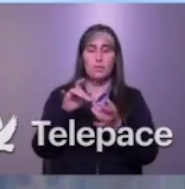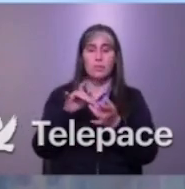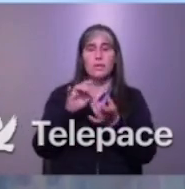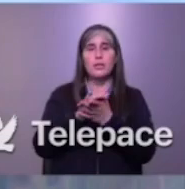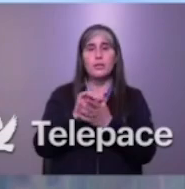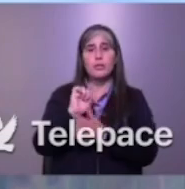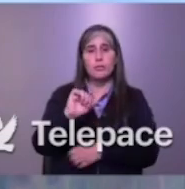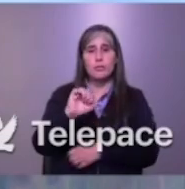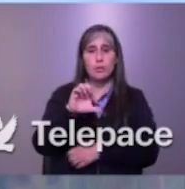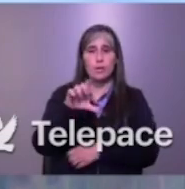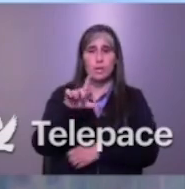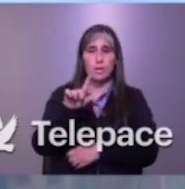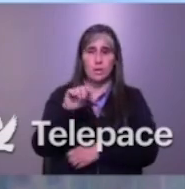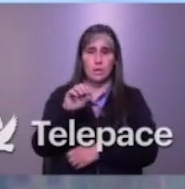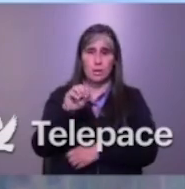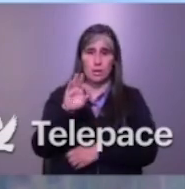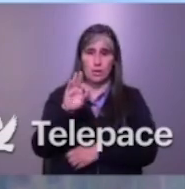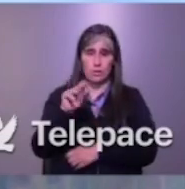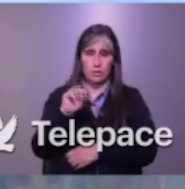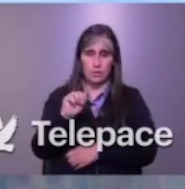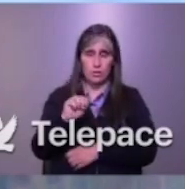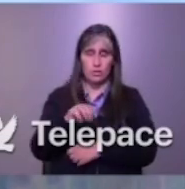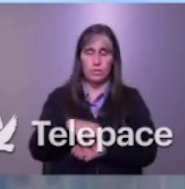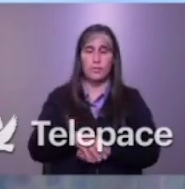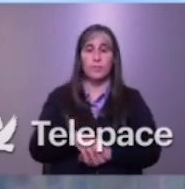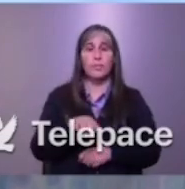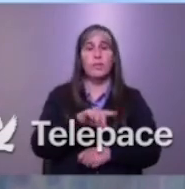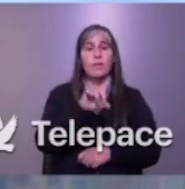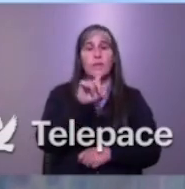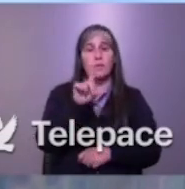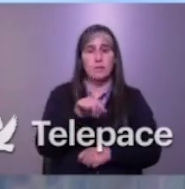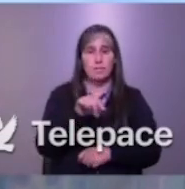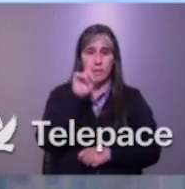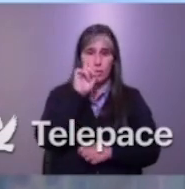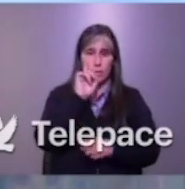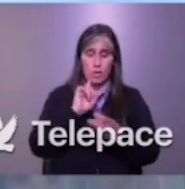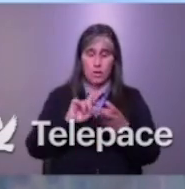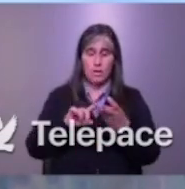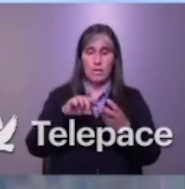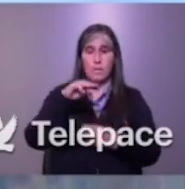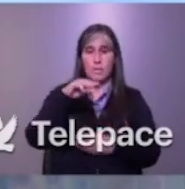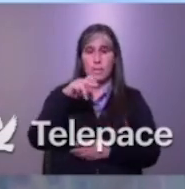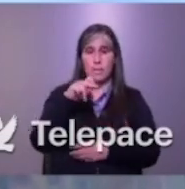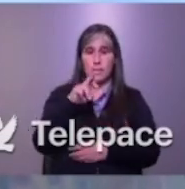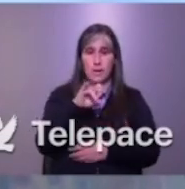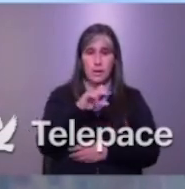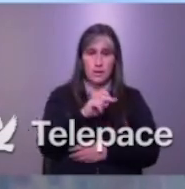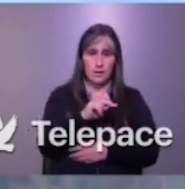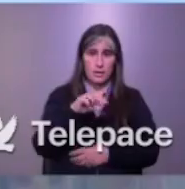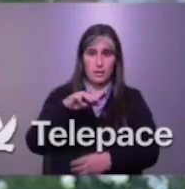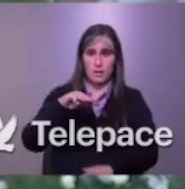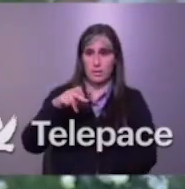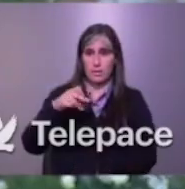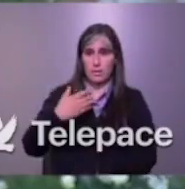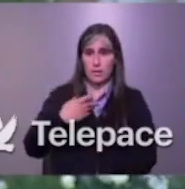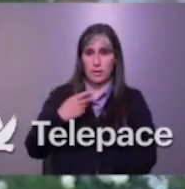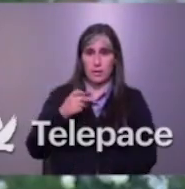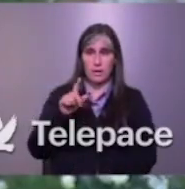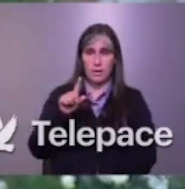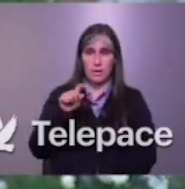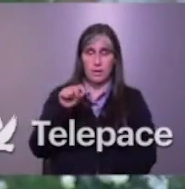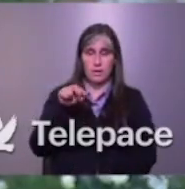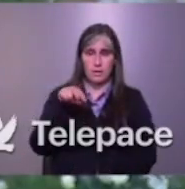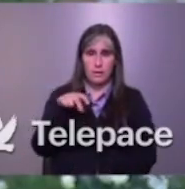Gesù allora, vedendo la madre e lì accanto a lei il discepolo che li amava, disse alla madre: